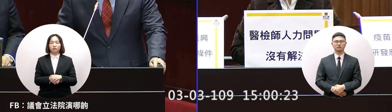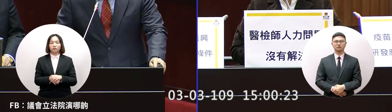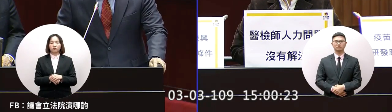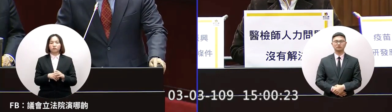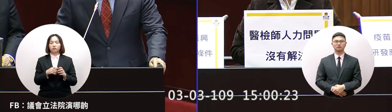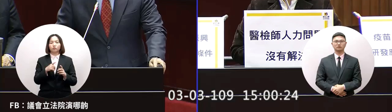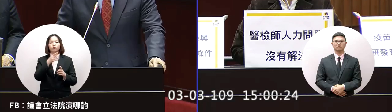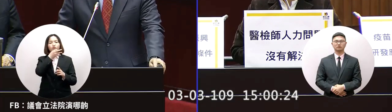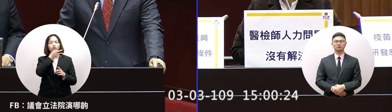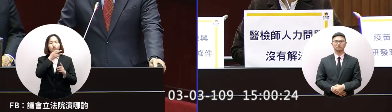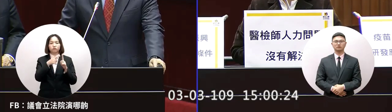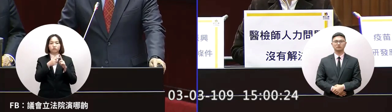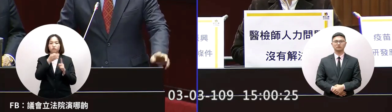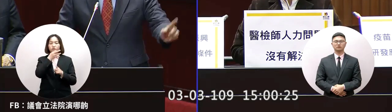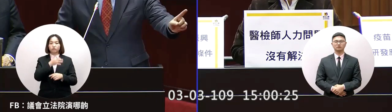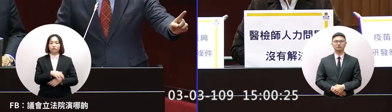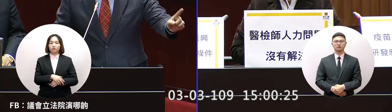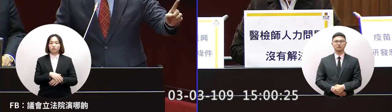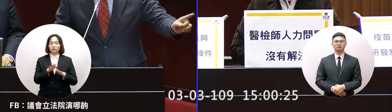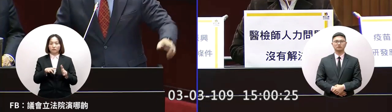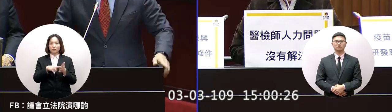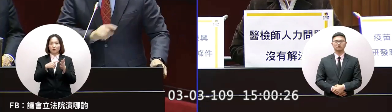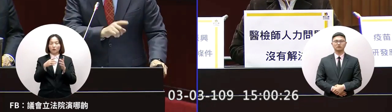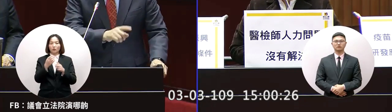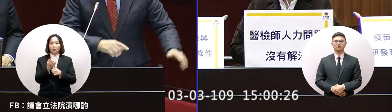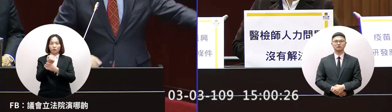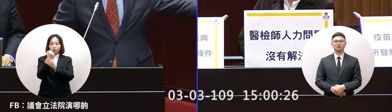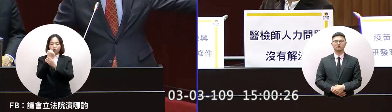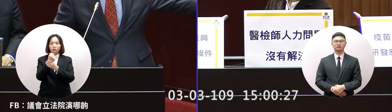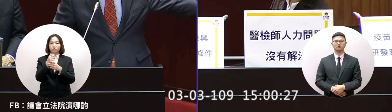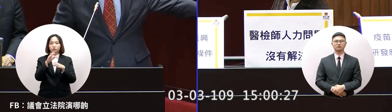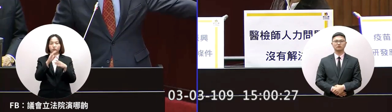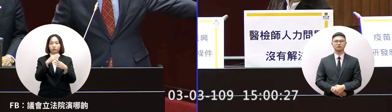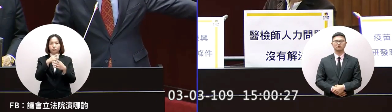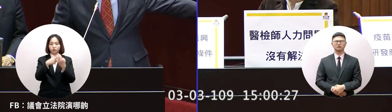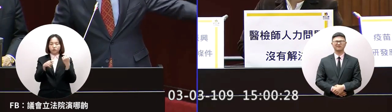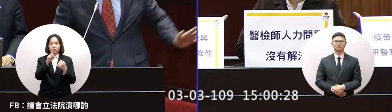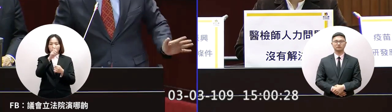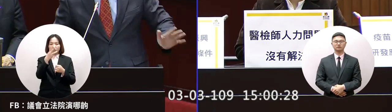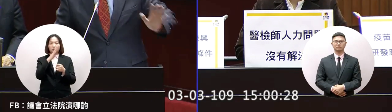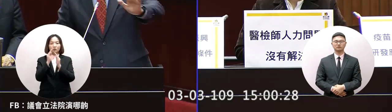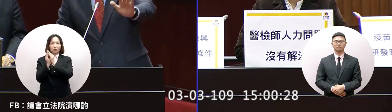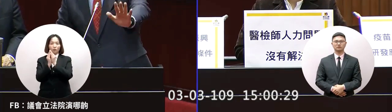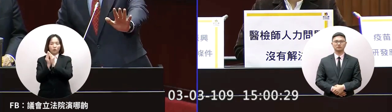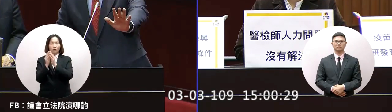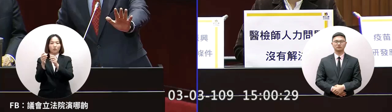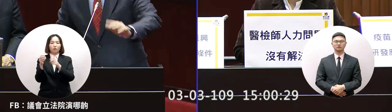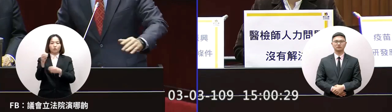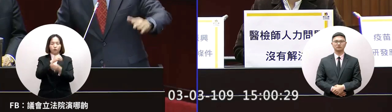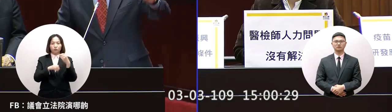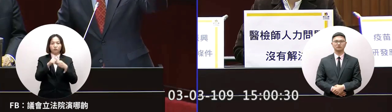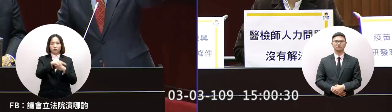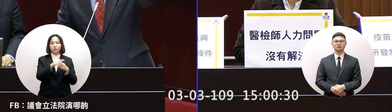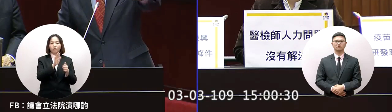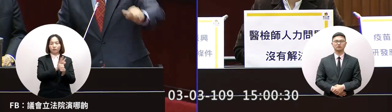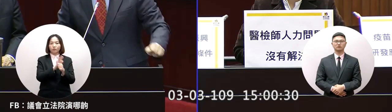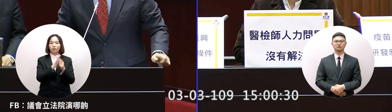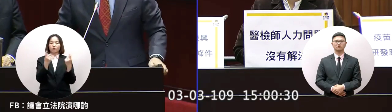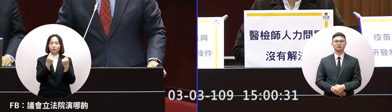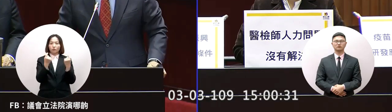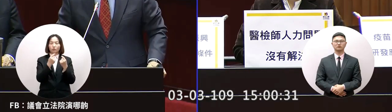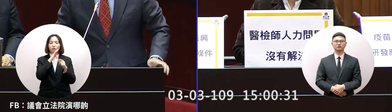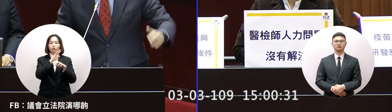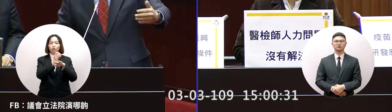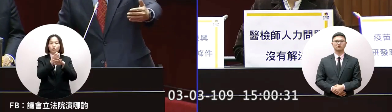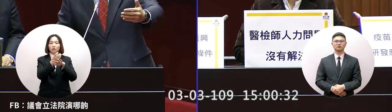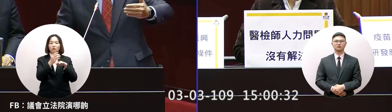相当足够了哈。我们这一次有支援的13辆，是从桃园 调度过来去支援有关啊，包括钻